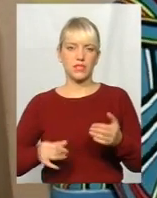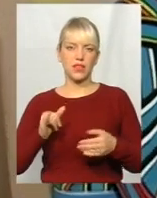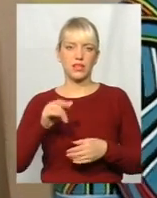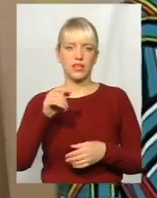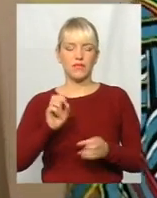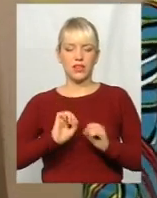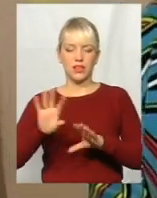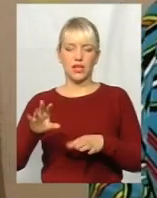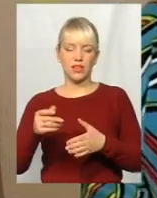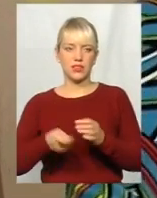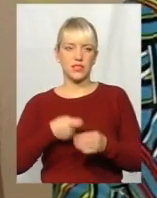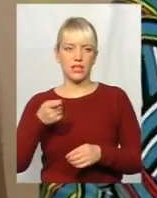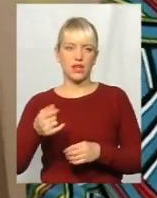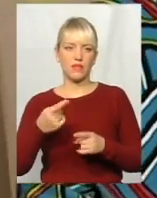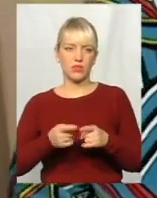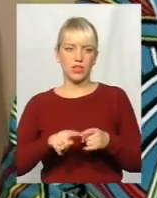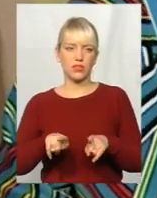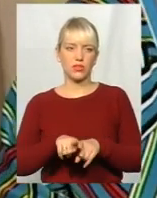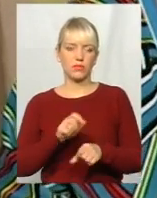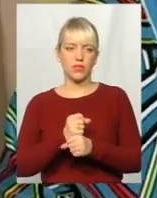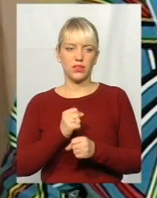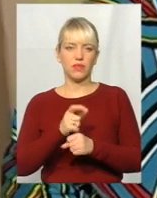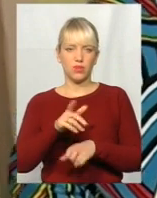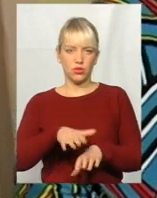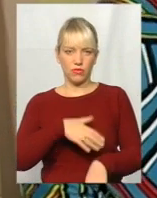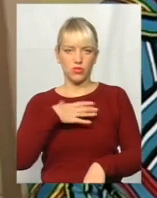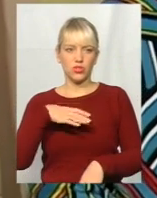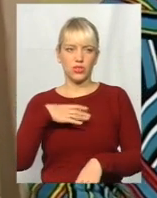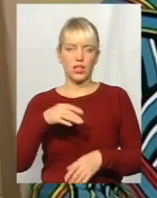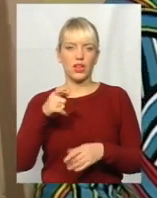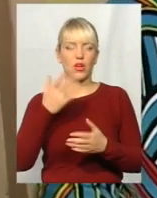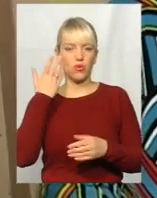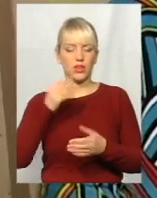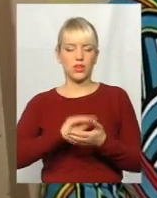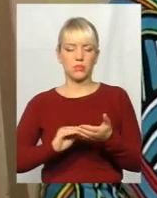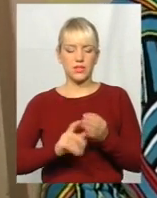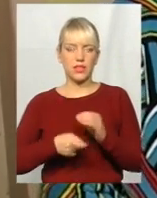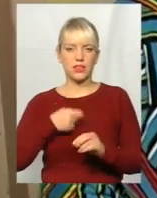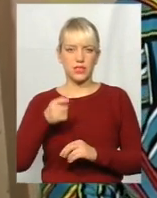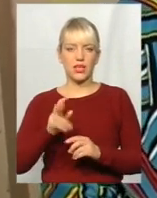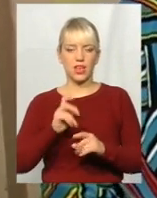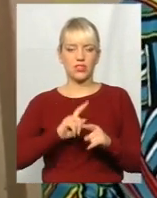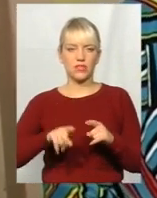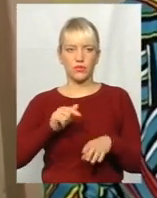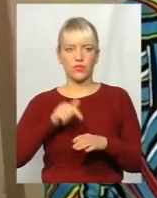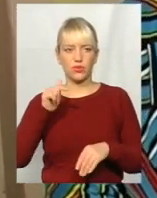віддали заяву і це зробив. Чи довго ви чекали? От коли написали заяви і як швидко все ж таки